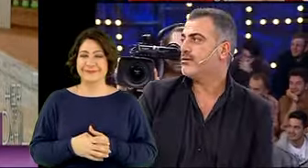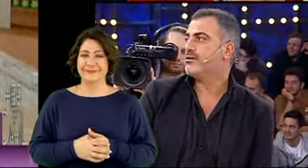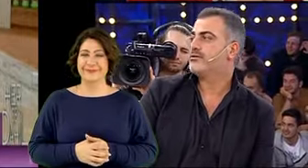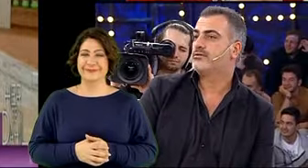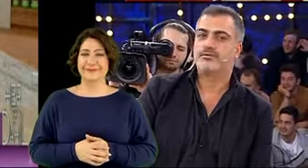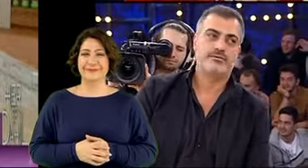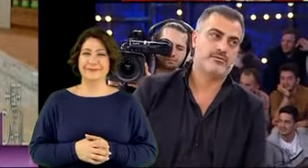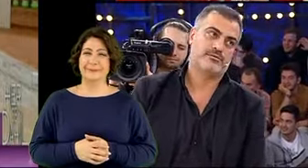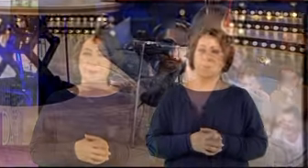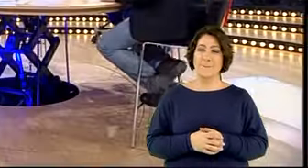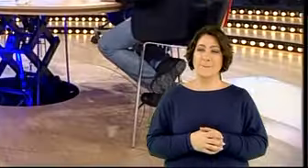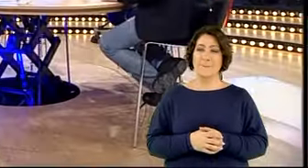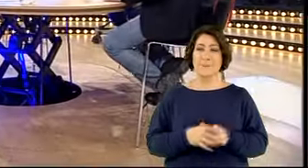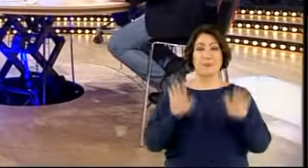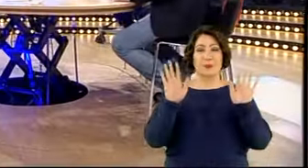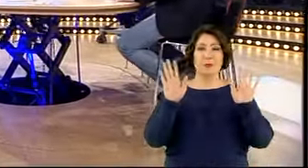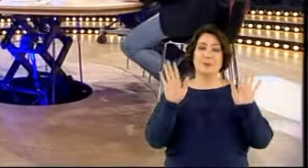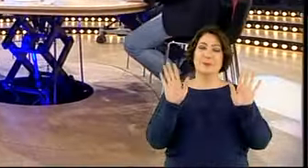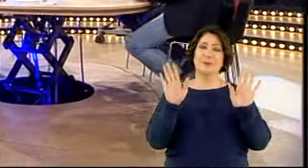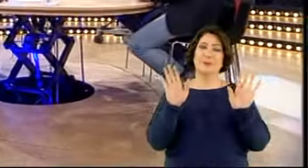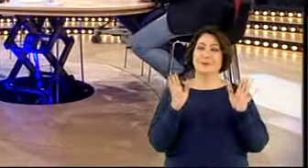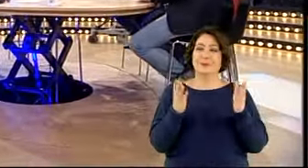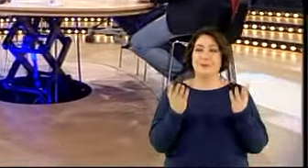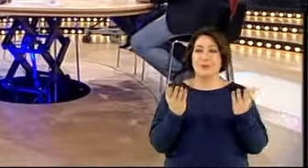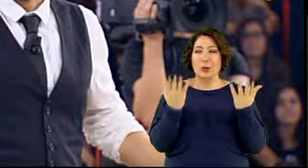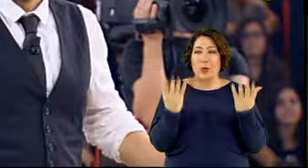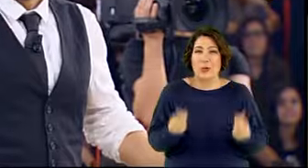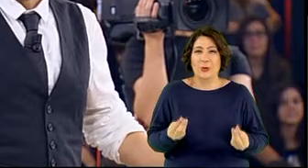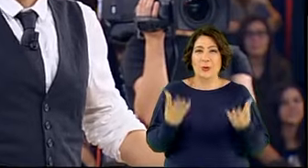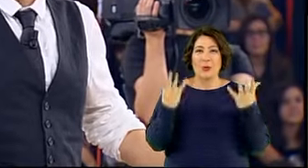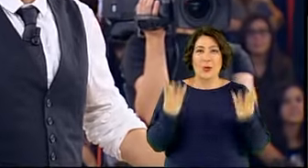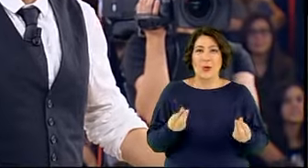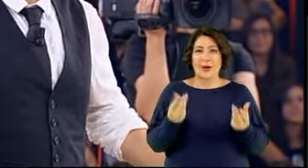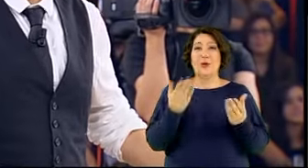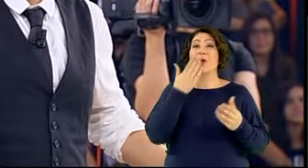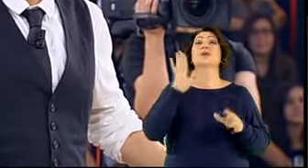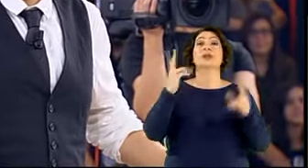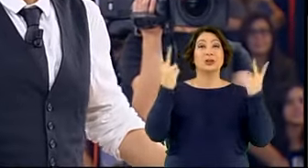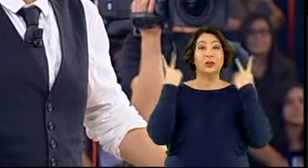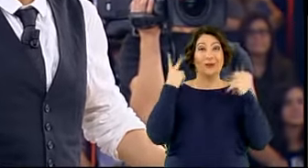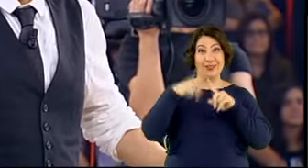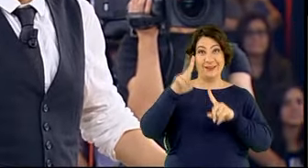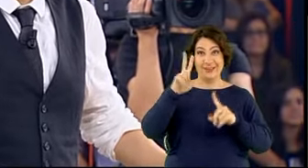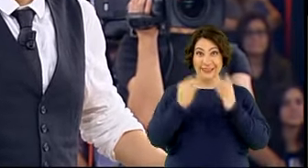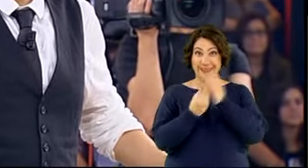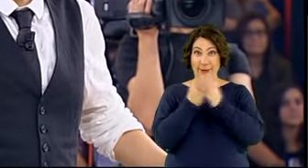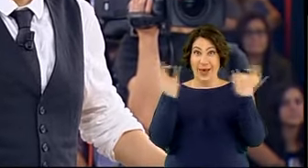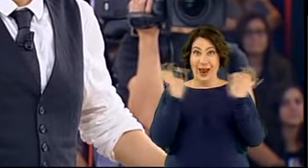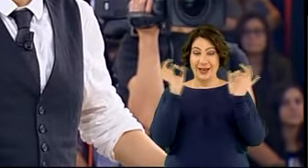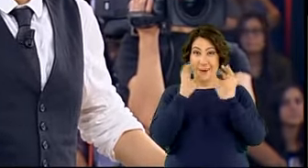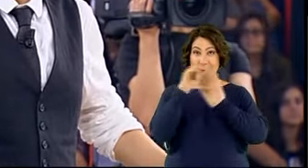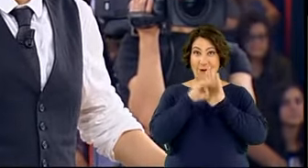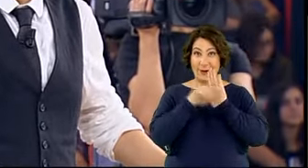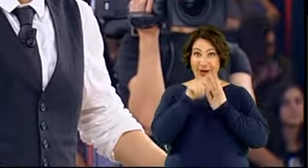Güzel. Dur. Hem... Dur. Ya. Ne oluyor? Ne oluyor? Yoksa Show TV'mizin sabah erken